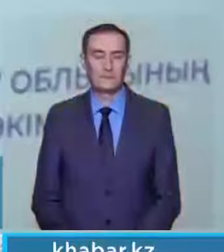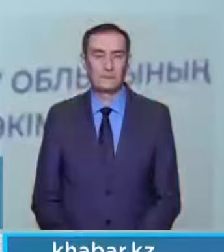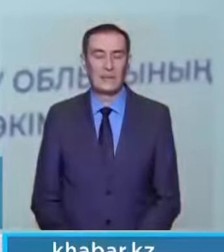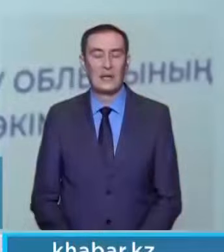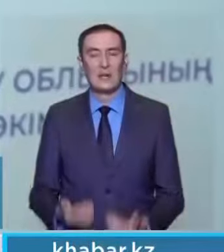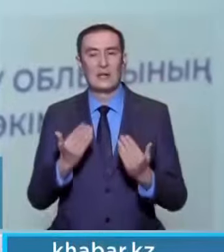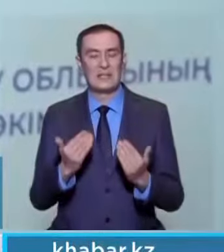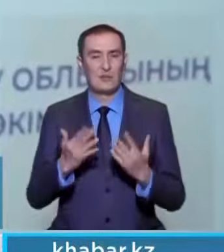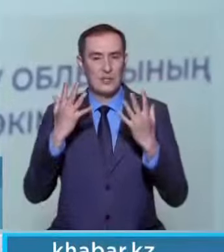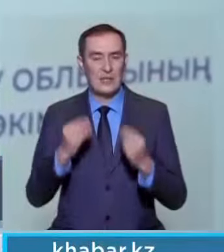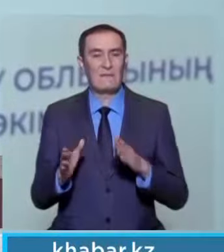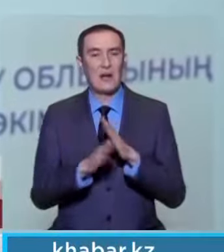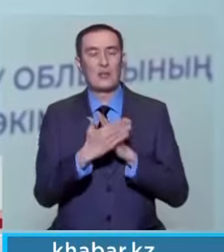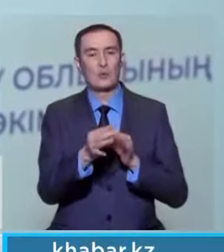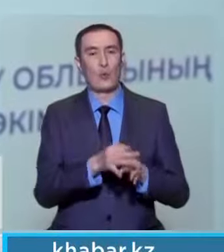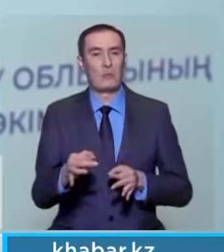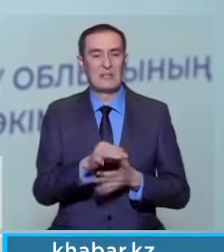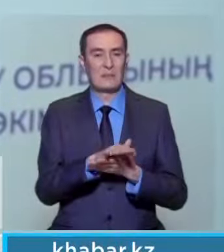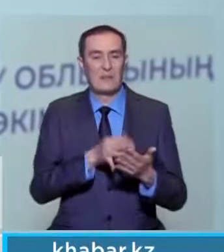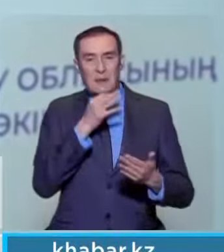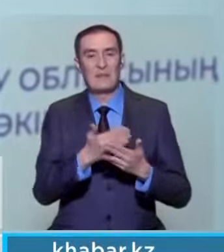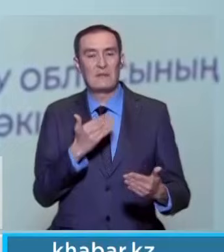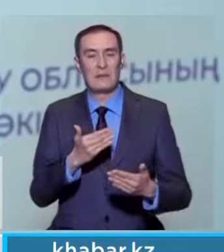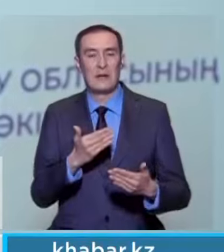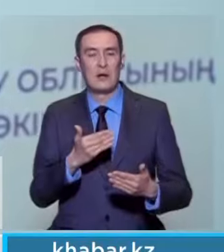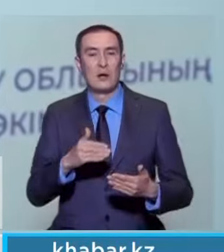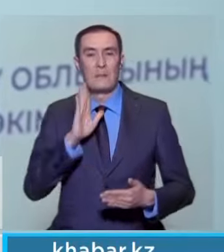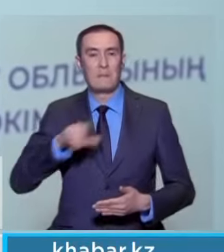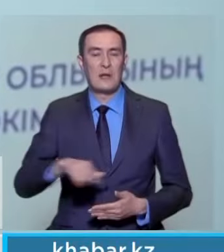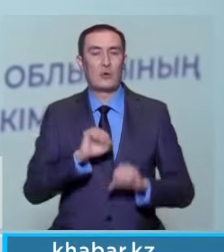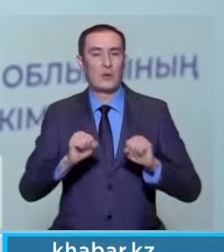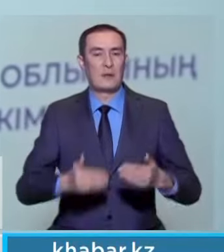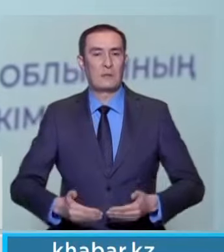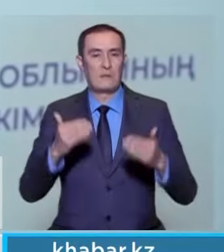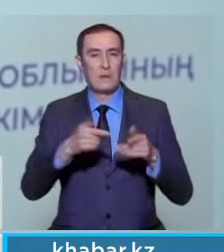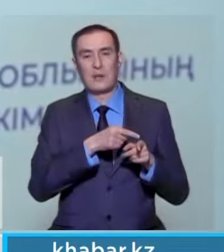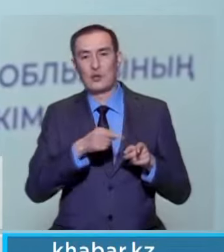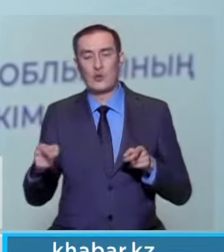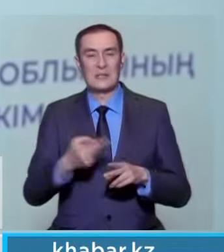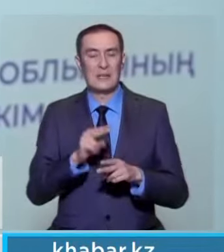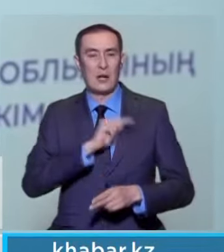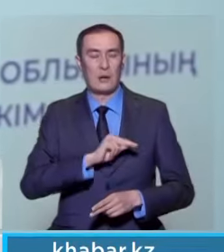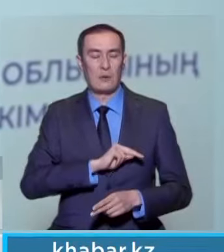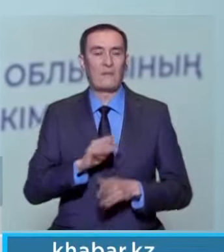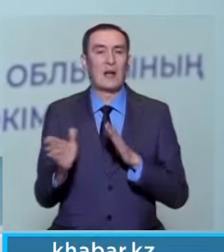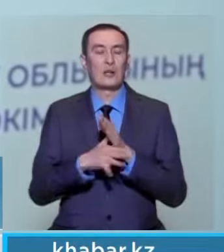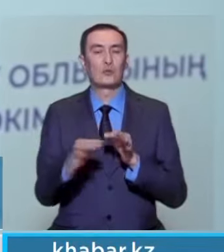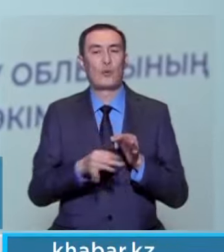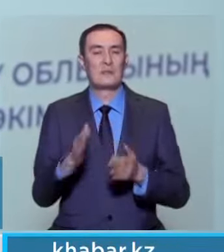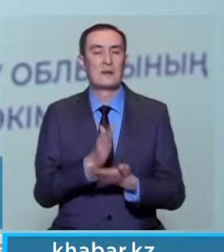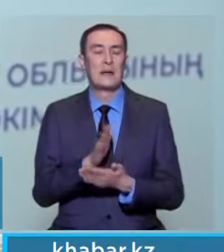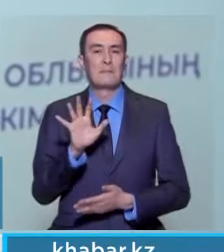На сегодняшний день в Атырауской области продолжаются превентивные берегоукрепительные работы. Общая протяженность данных работ по Атырауской области